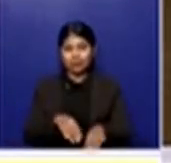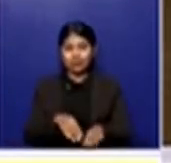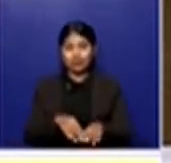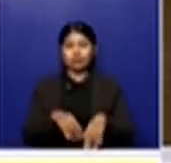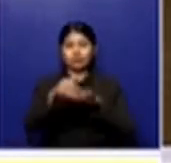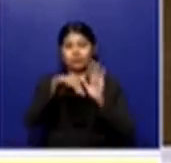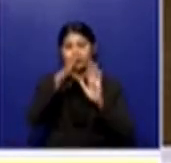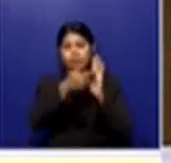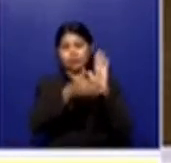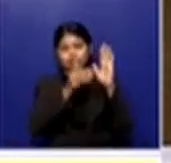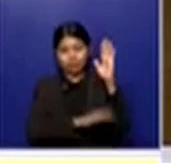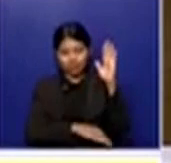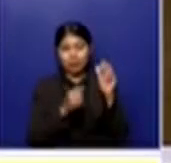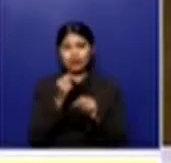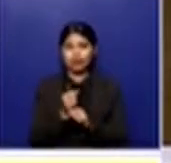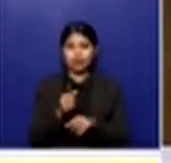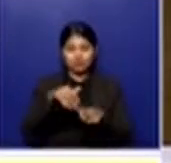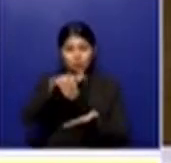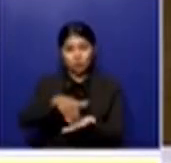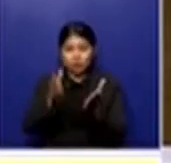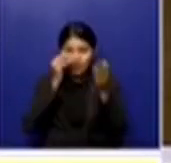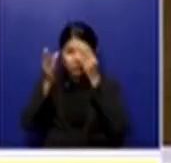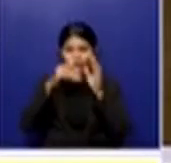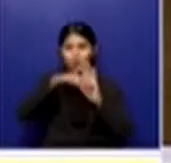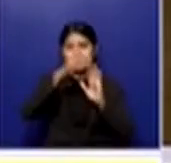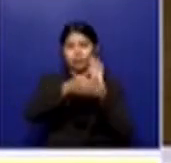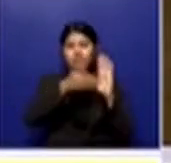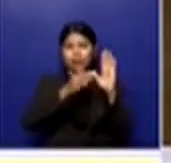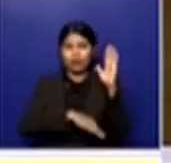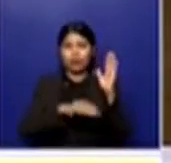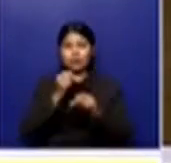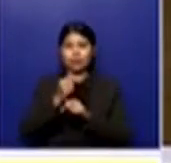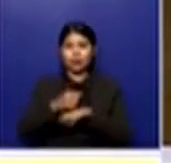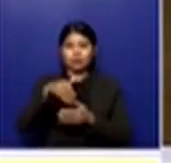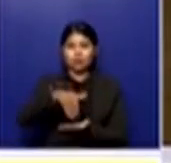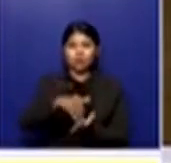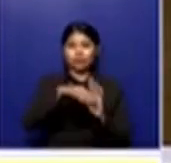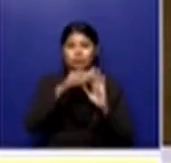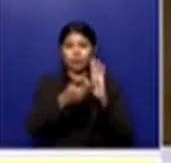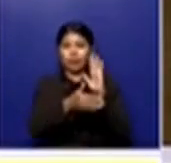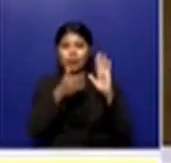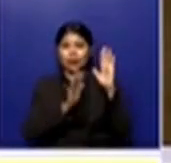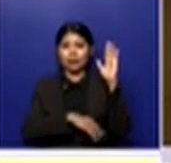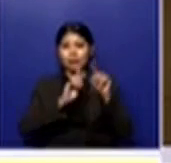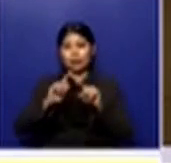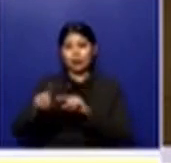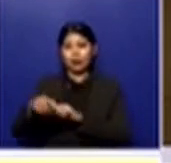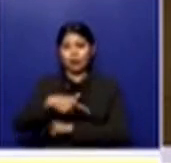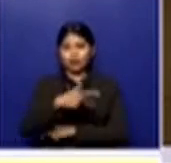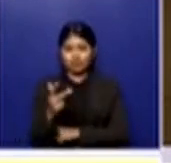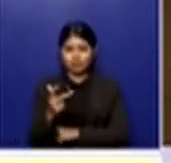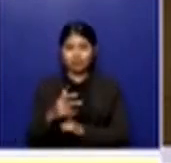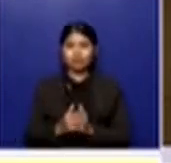ภูมิภาคการทำพื้นที่เรียนรู้ระดับภูมิภาคโดยทำงานร่วมกับศูนย์ภาคต่างๆของไทย PBS นะคะห